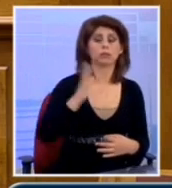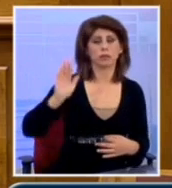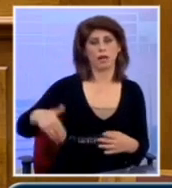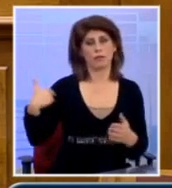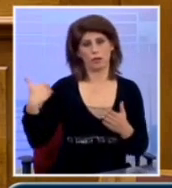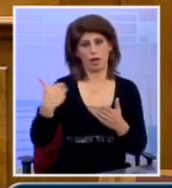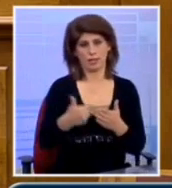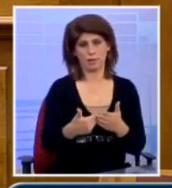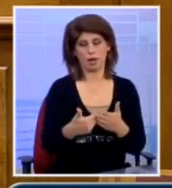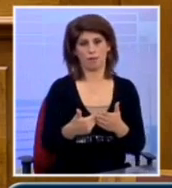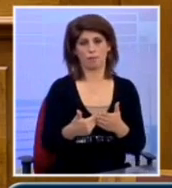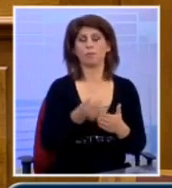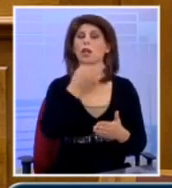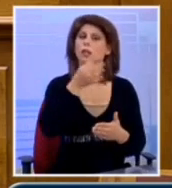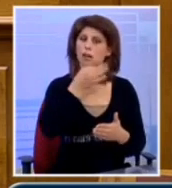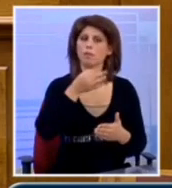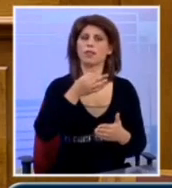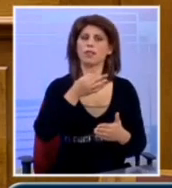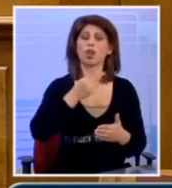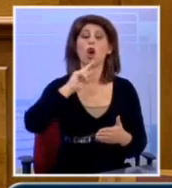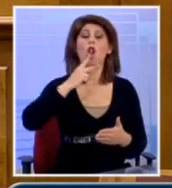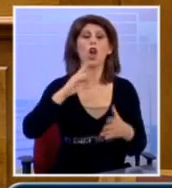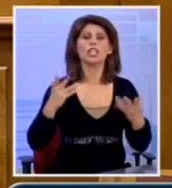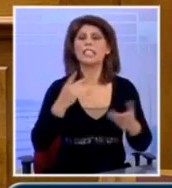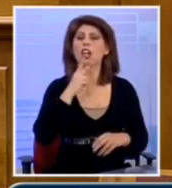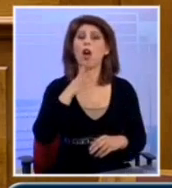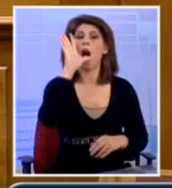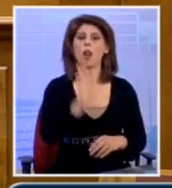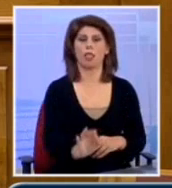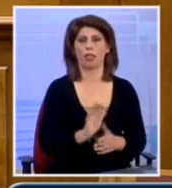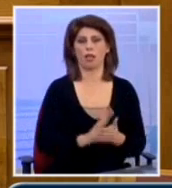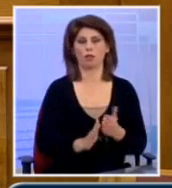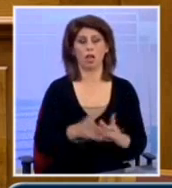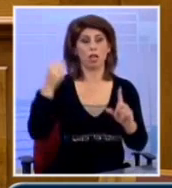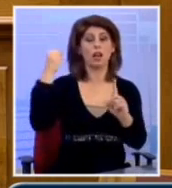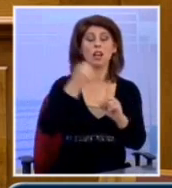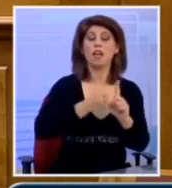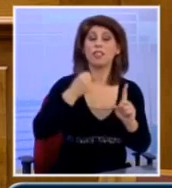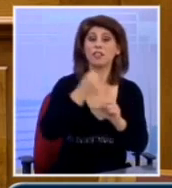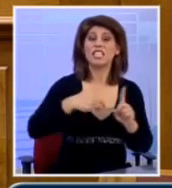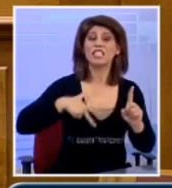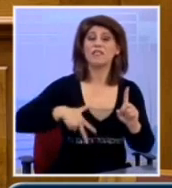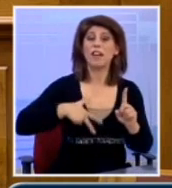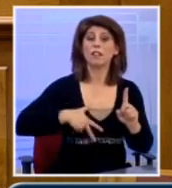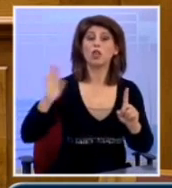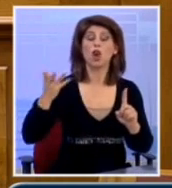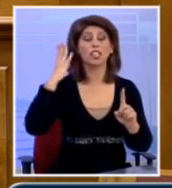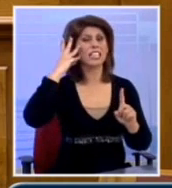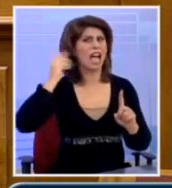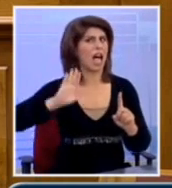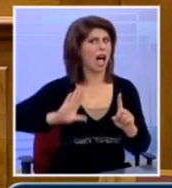διάστημα, να μιλήσει τη γλώσσα της αλήθειας, να διεκδικήσει όσα είχαν